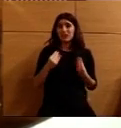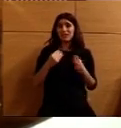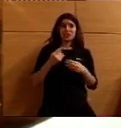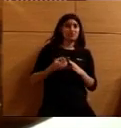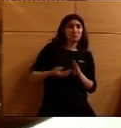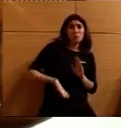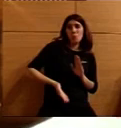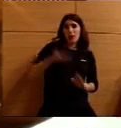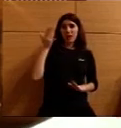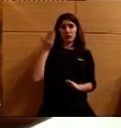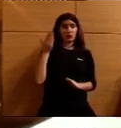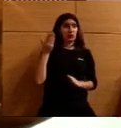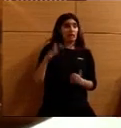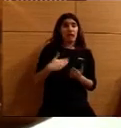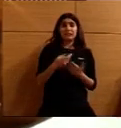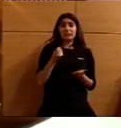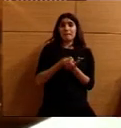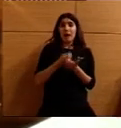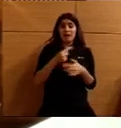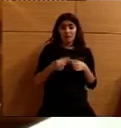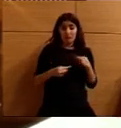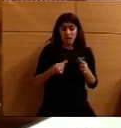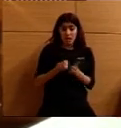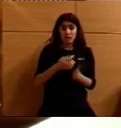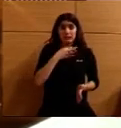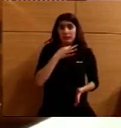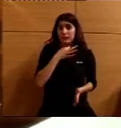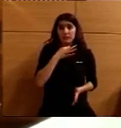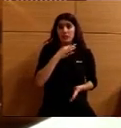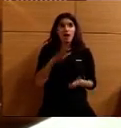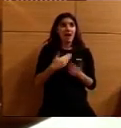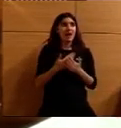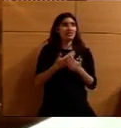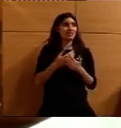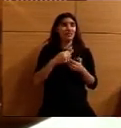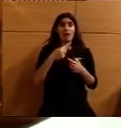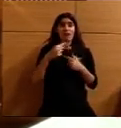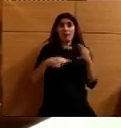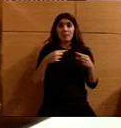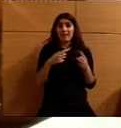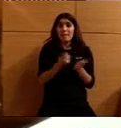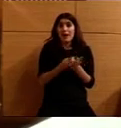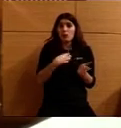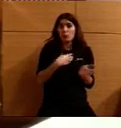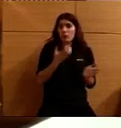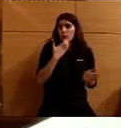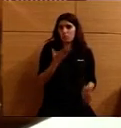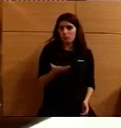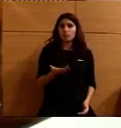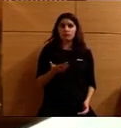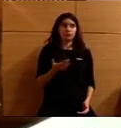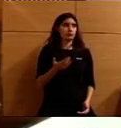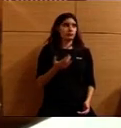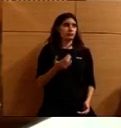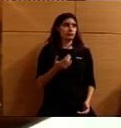altíssims que se tenen que pagar per les famílies i sobretot per aquelles que no poden. El fet